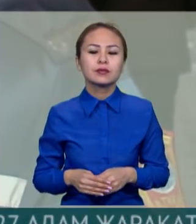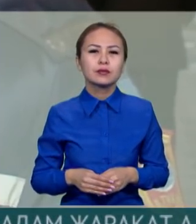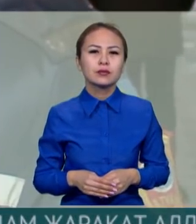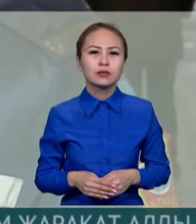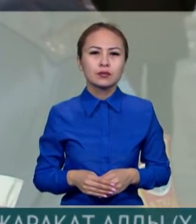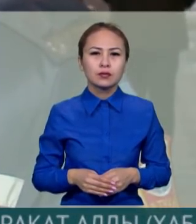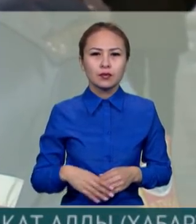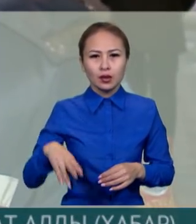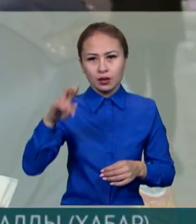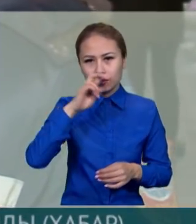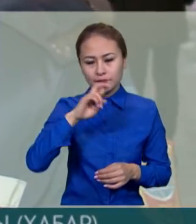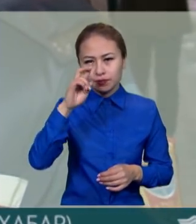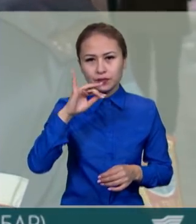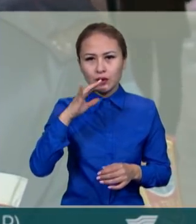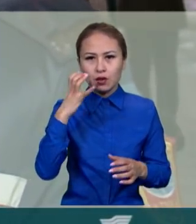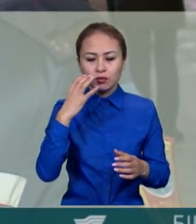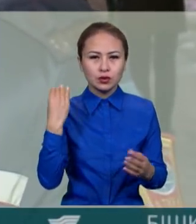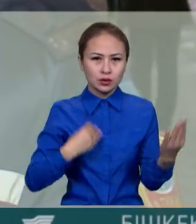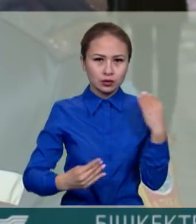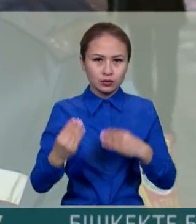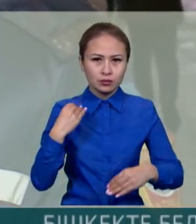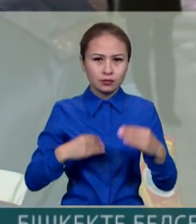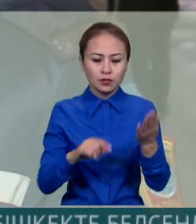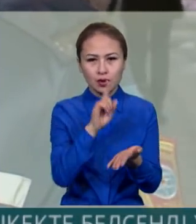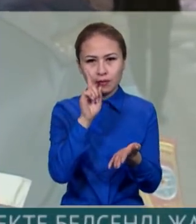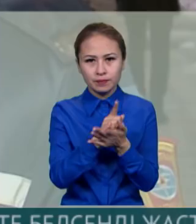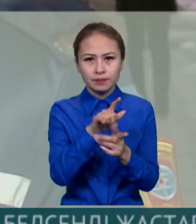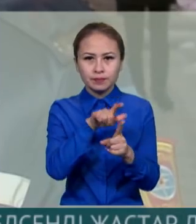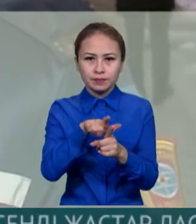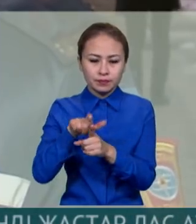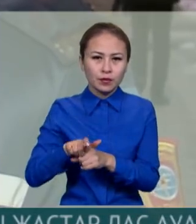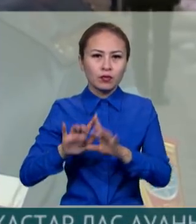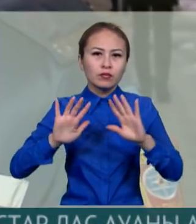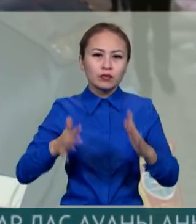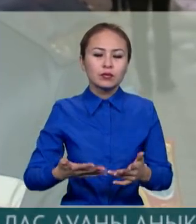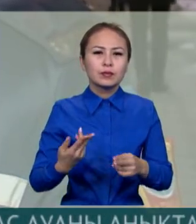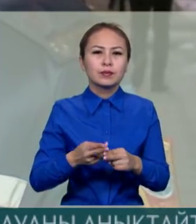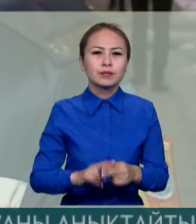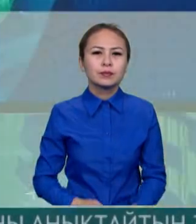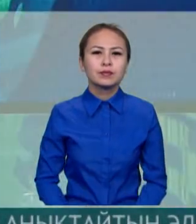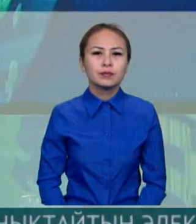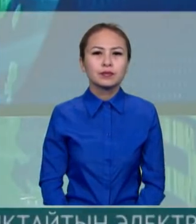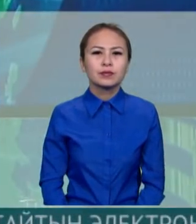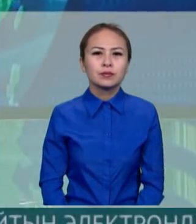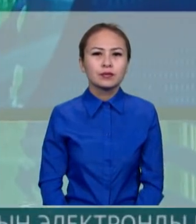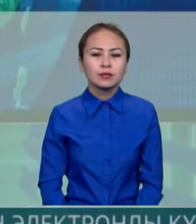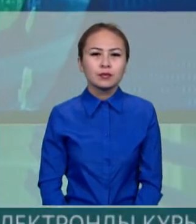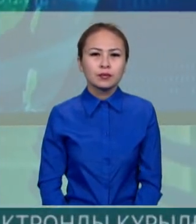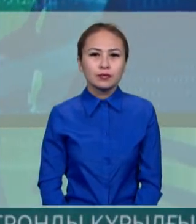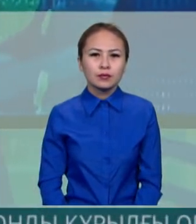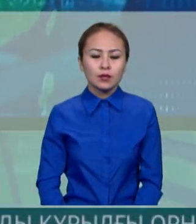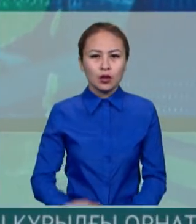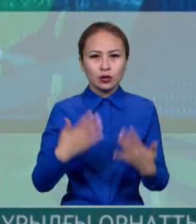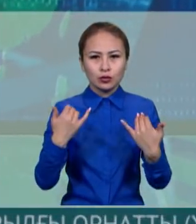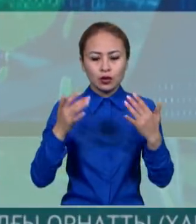жанар жағармайларыңыз және жылы киімдеріңіз ол міндетті түрде болу керек және азық-түлік болу керек. Дәл